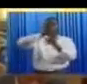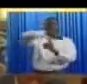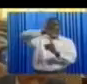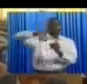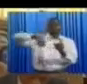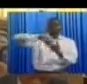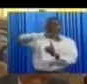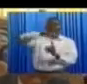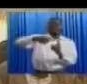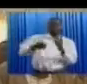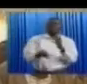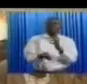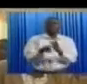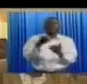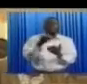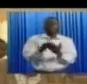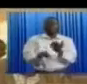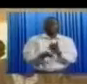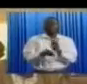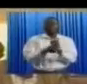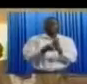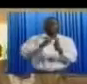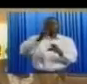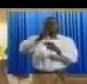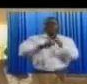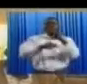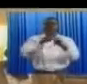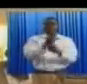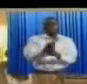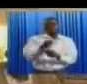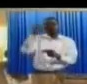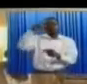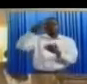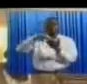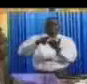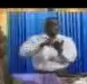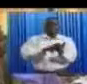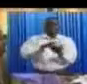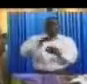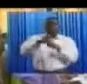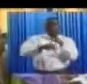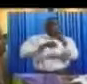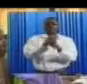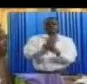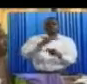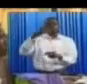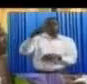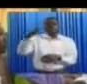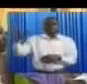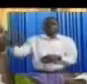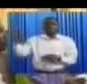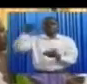ressources naturelles à l'économie nationale et surtout du rapport national du Burkina Faso sur le développement durable